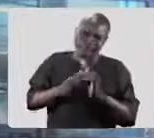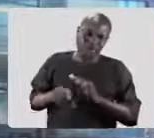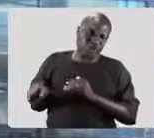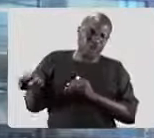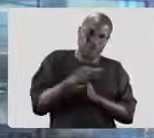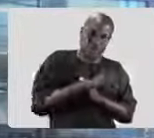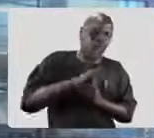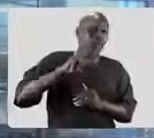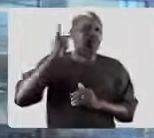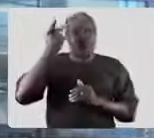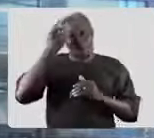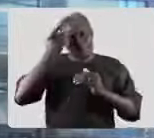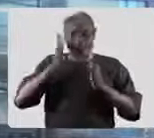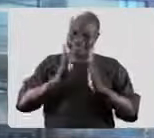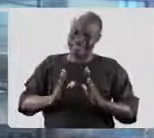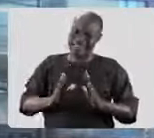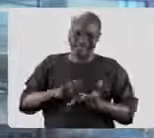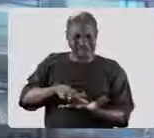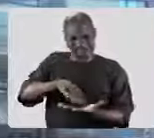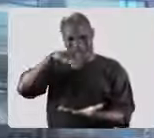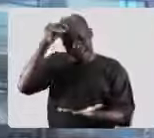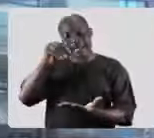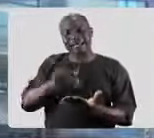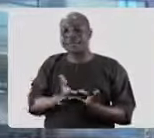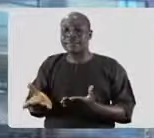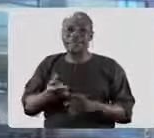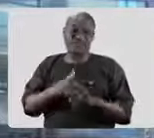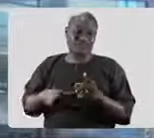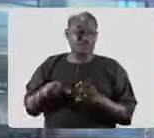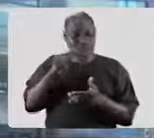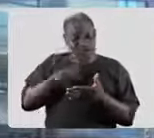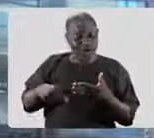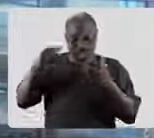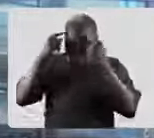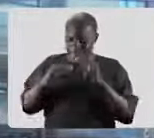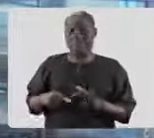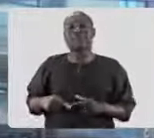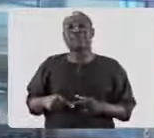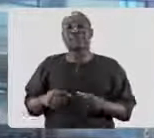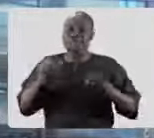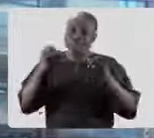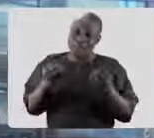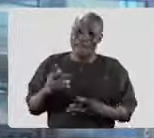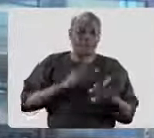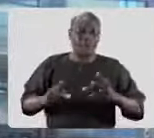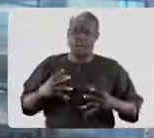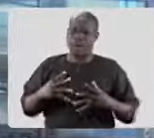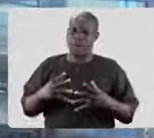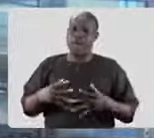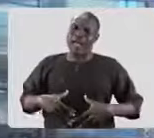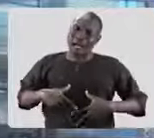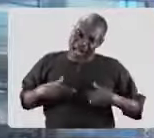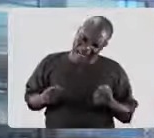mo. Politicians no. Munsia die. Mpemfrisa adie ni munsuso. Eche se nipa bi ni mo. Omani mo. Ombwefu.